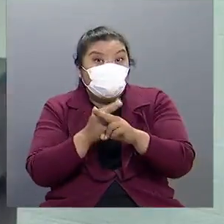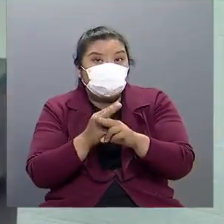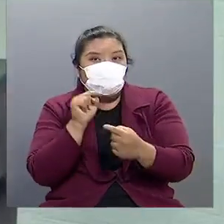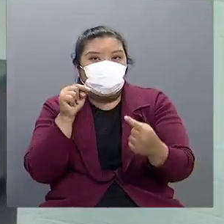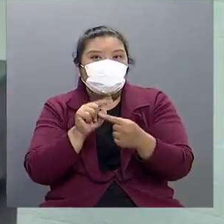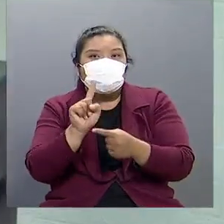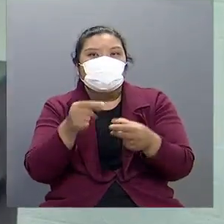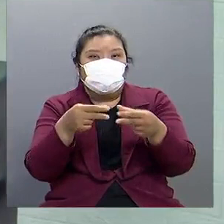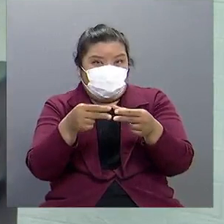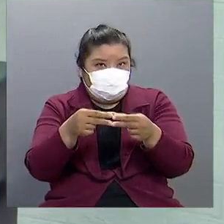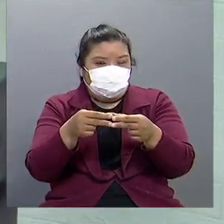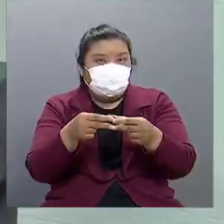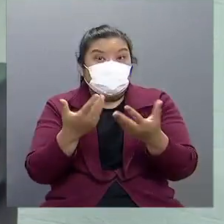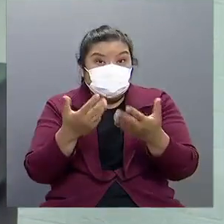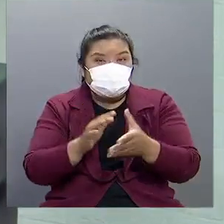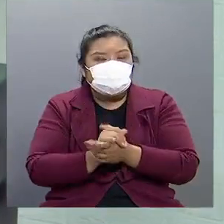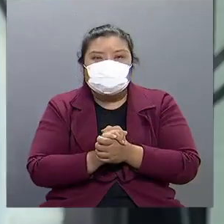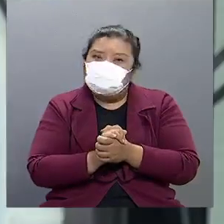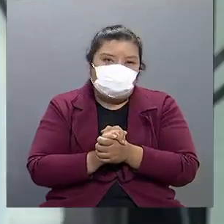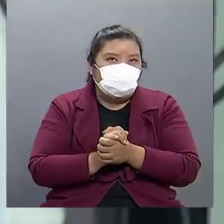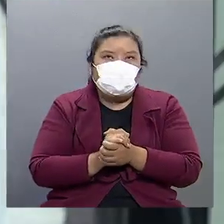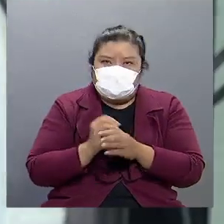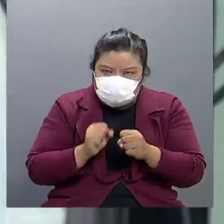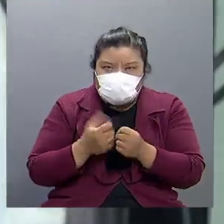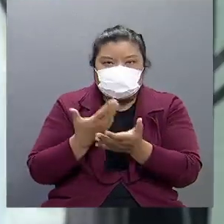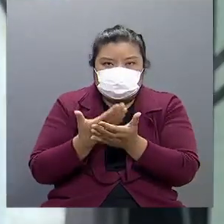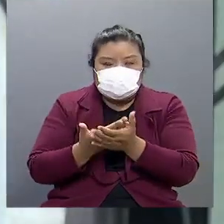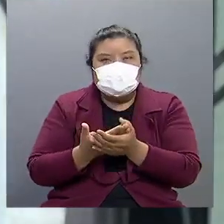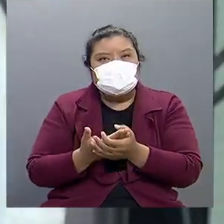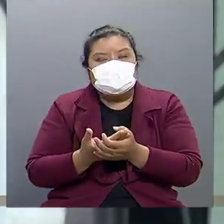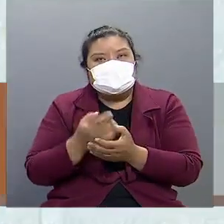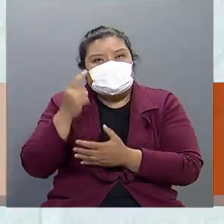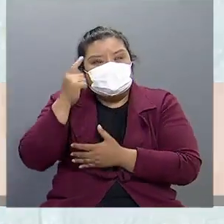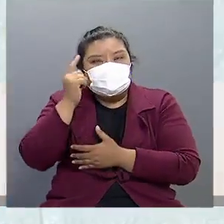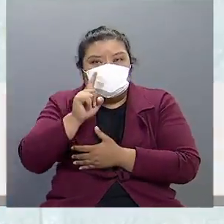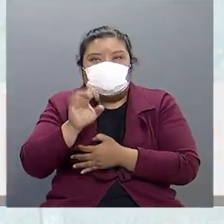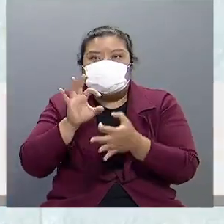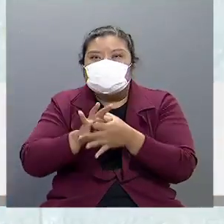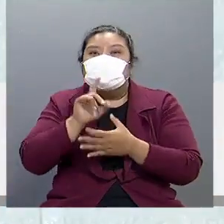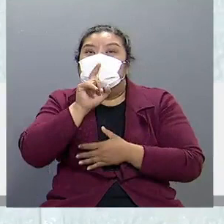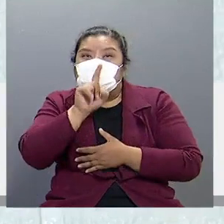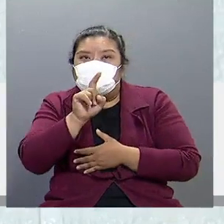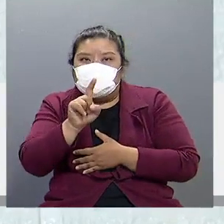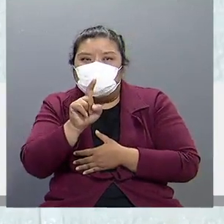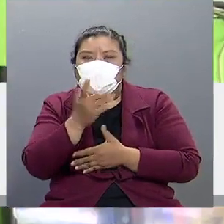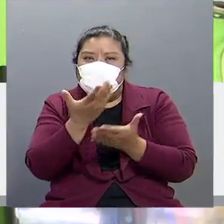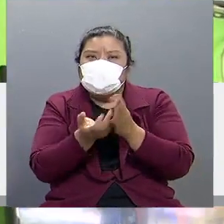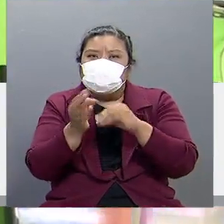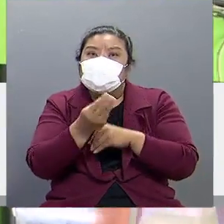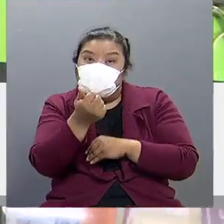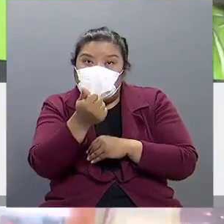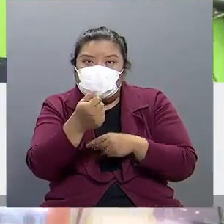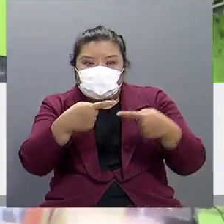แนวทางนี้ถือเป็นอัตราต่ำสุดจากการสอบถามความคิดเห็นก่อนหน้านี้นะคะเพราะยังไม่ได้คื